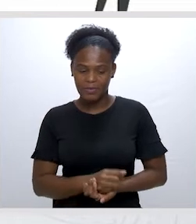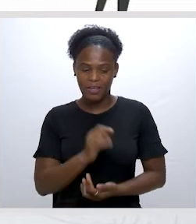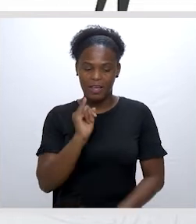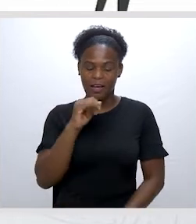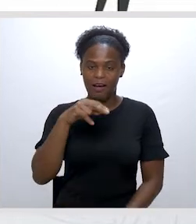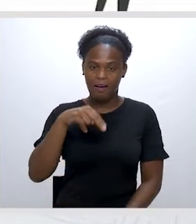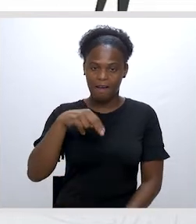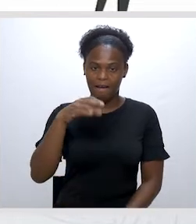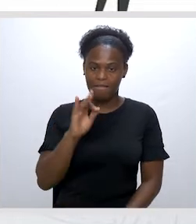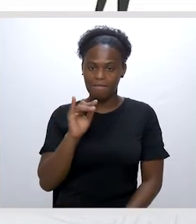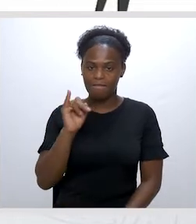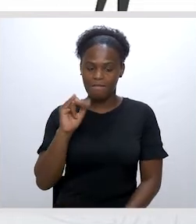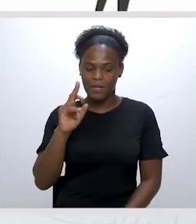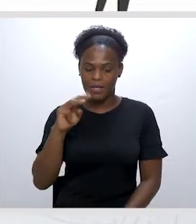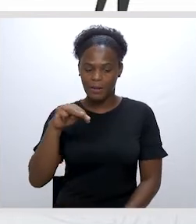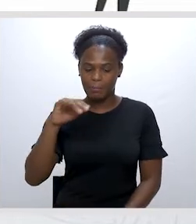Infirmière,